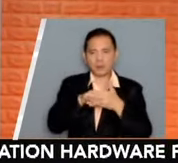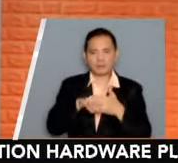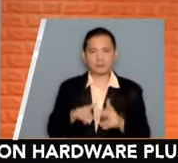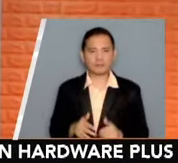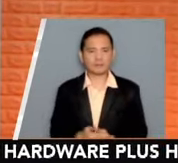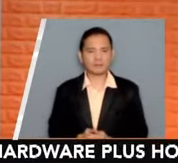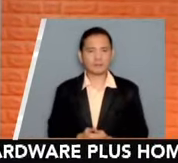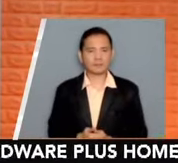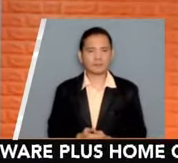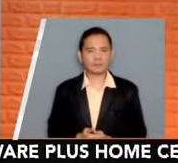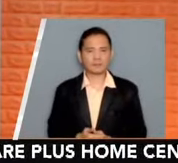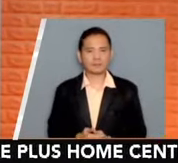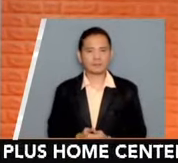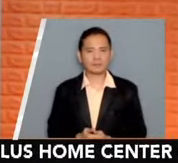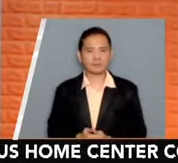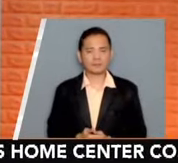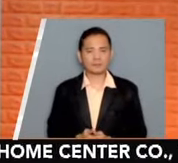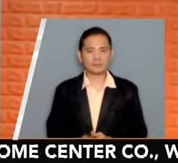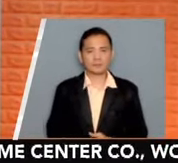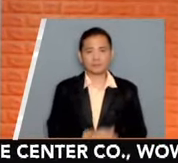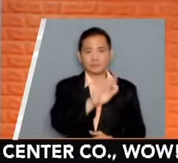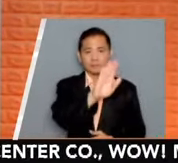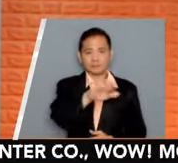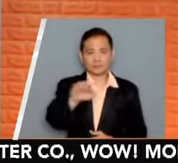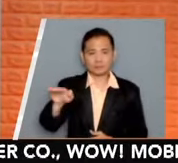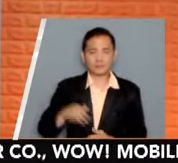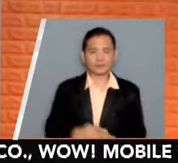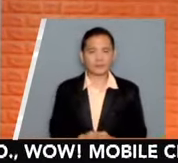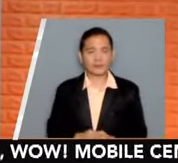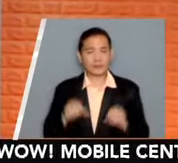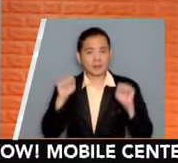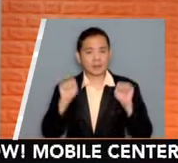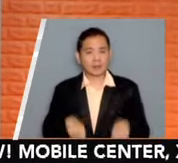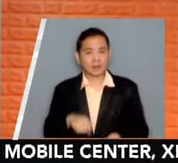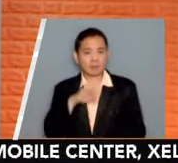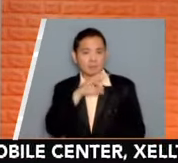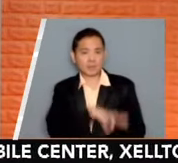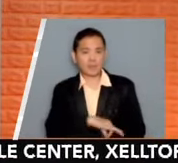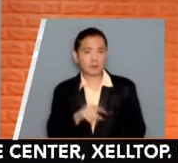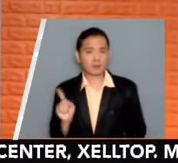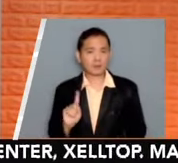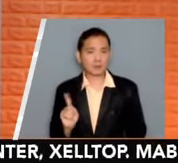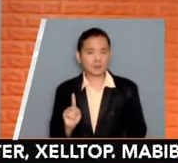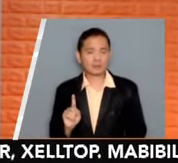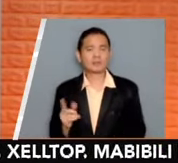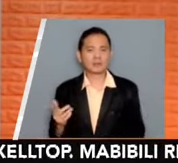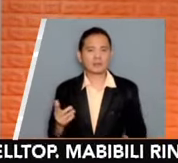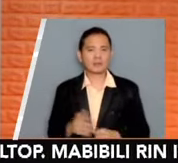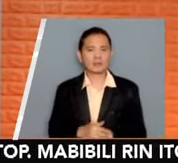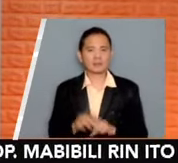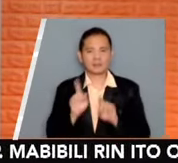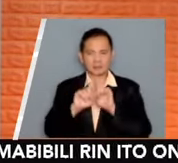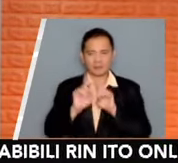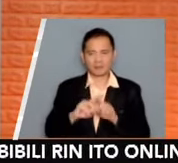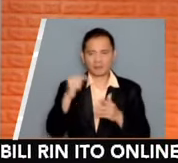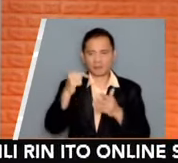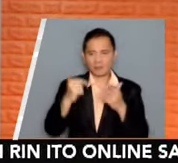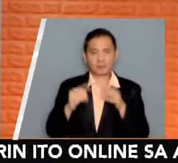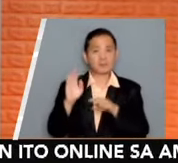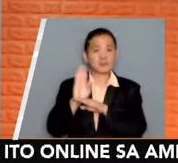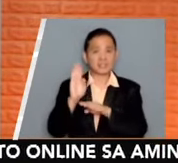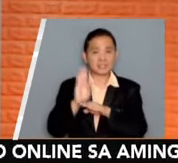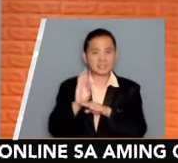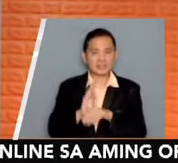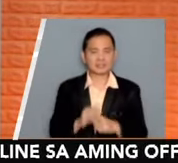Pero isyema sa marami, pwede rin daw pagkakitaan ang nararanasan nating matinding init. Ang mga patok na negosyo na maaaring magdala ng malaking